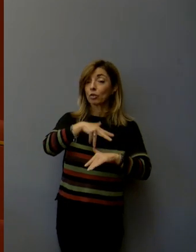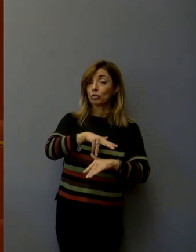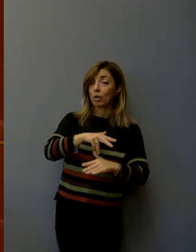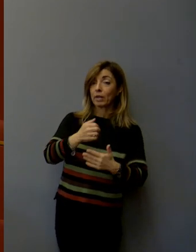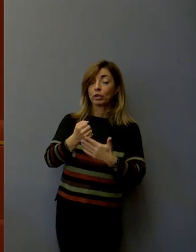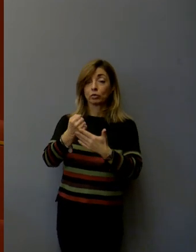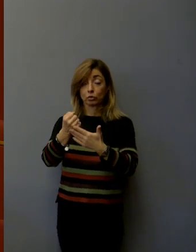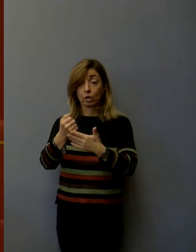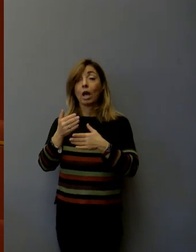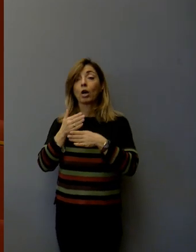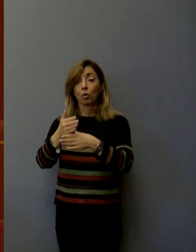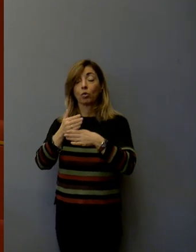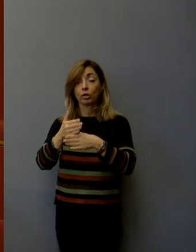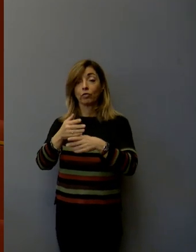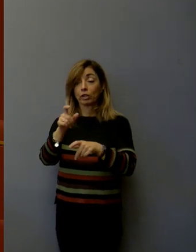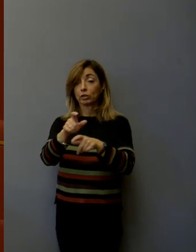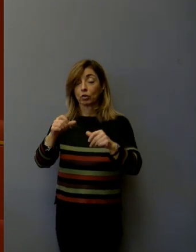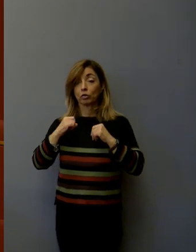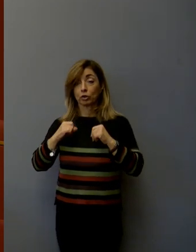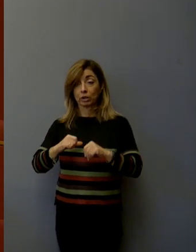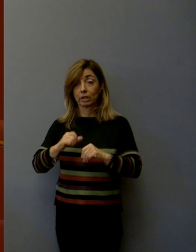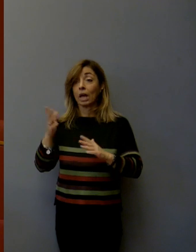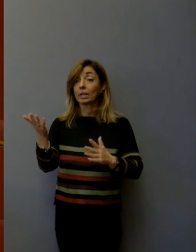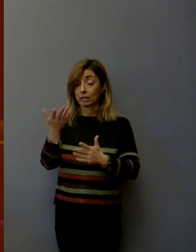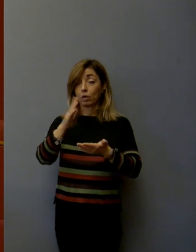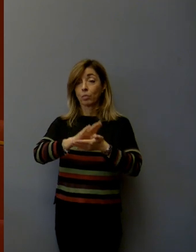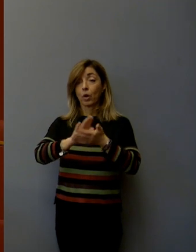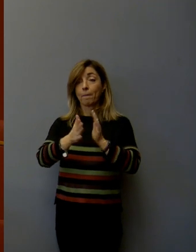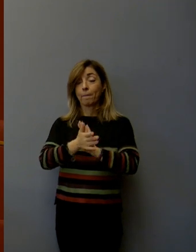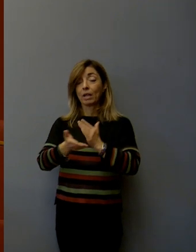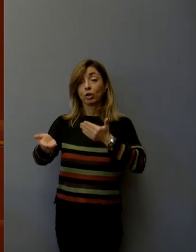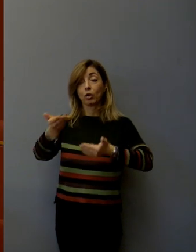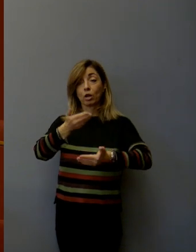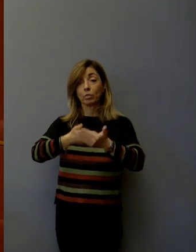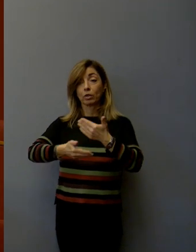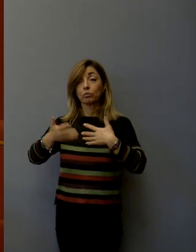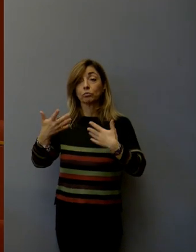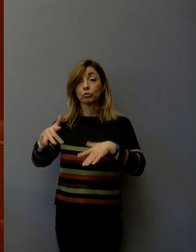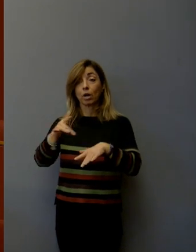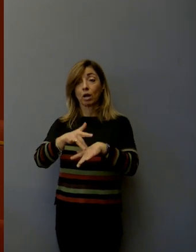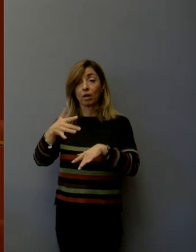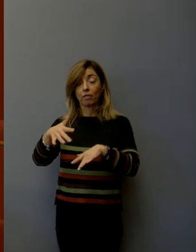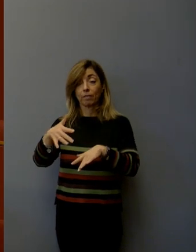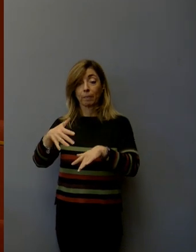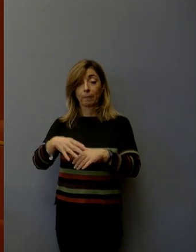i cittadini quali ad esempio i patti di collaborazione già positivamente sperimentati in alcuni